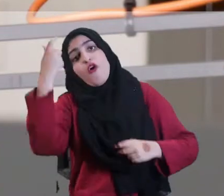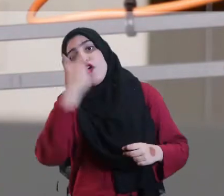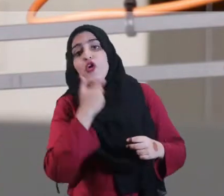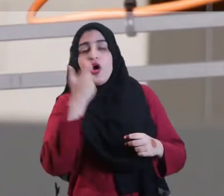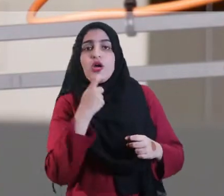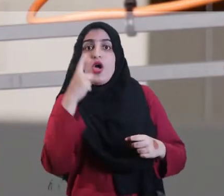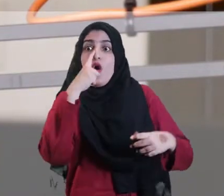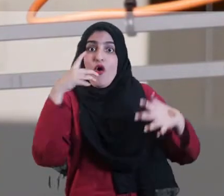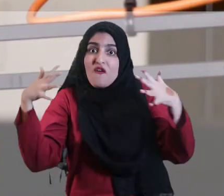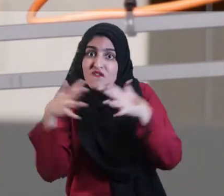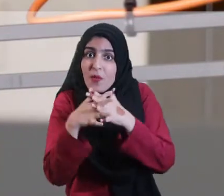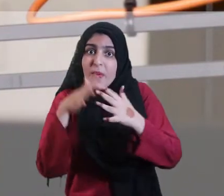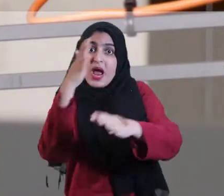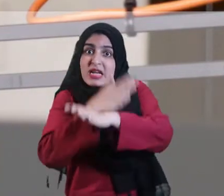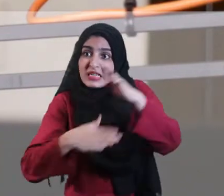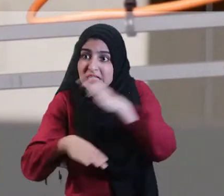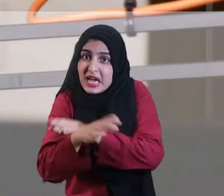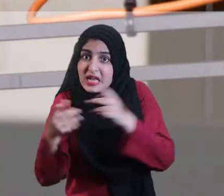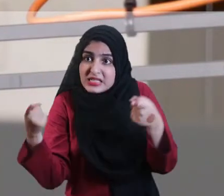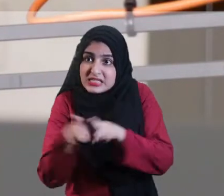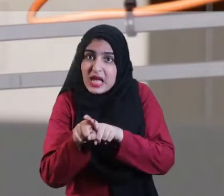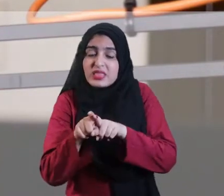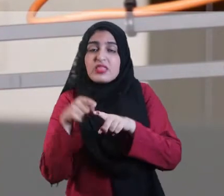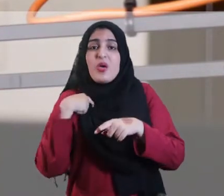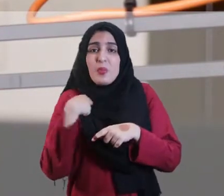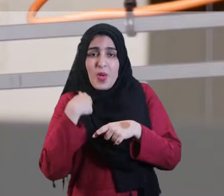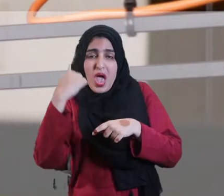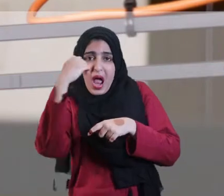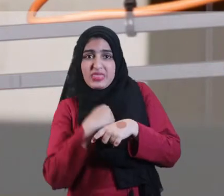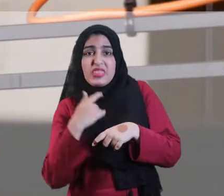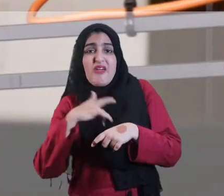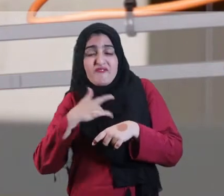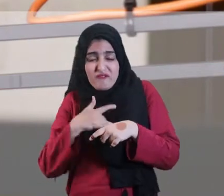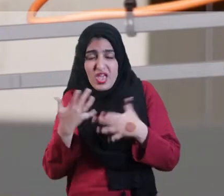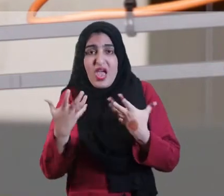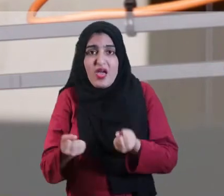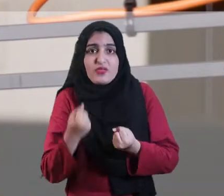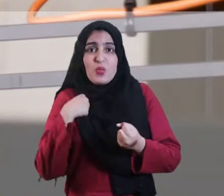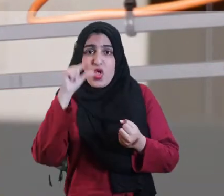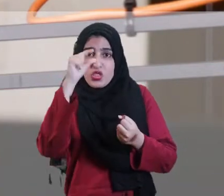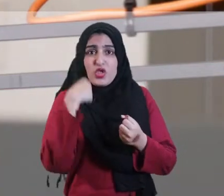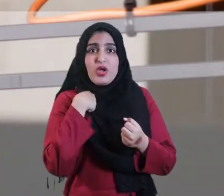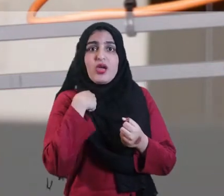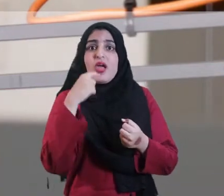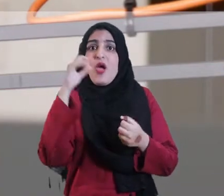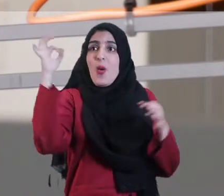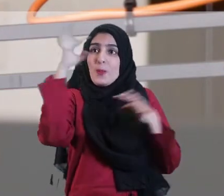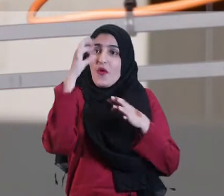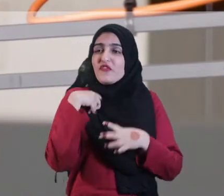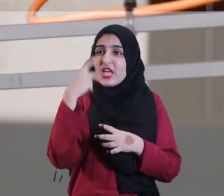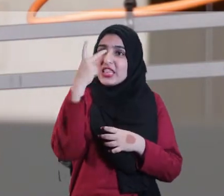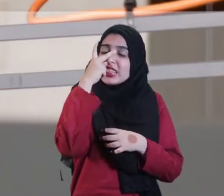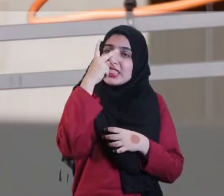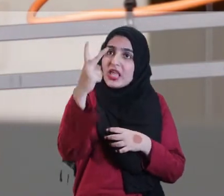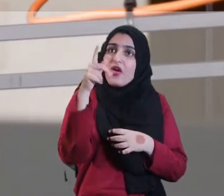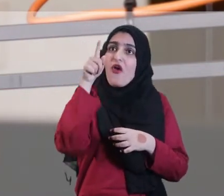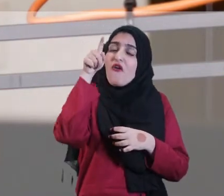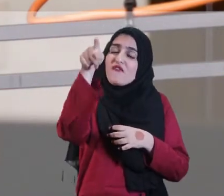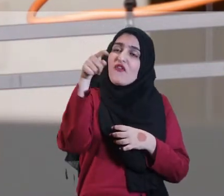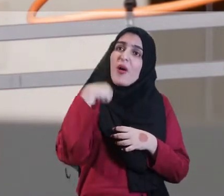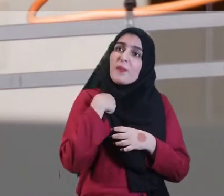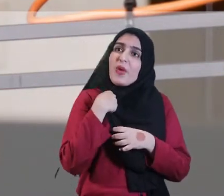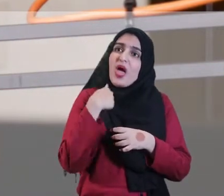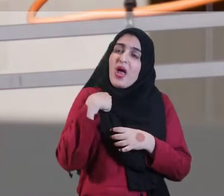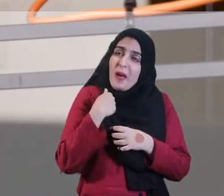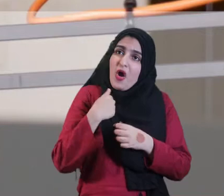अज वूमंस वर्ल्ड एसिडिटी आए वह और इनफॉरमेशन लाइक कल परसों आईएस क्राइंग वाचिंग दिल चाहता है वह बड़ी ना चलें इमोशंस